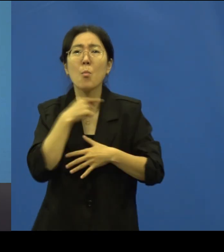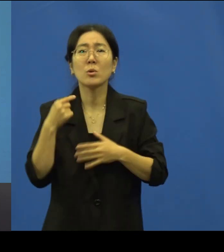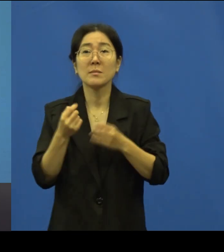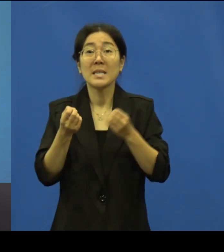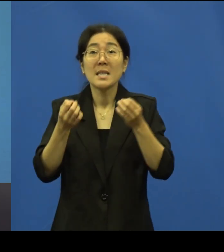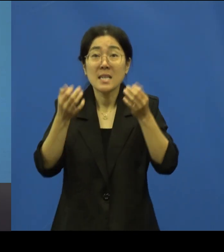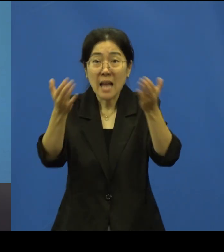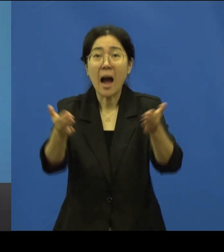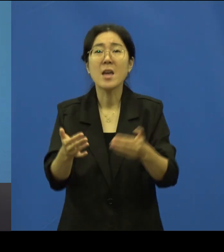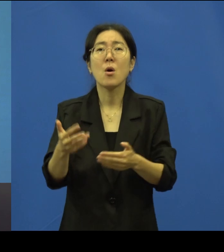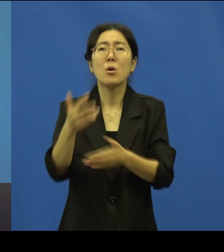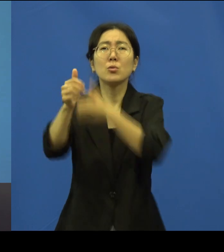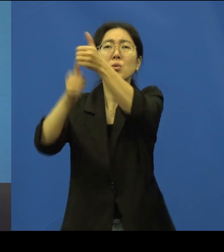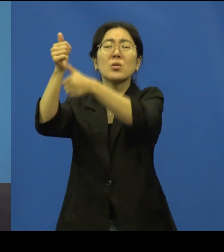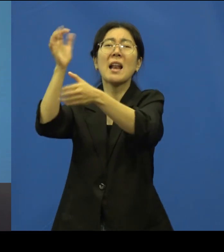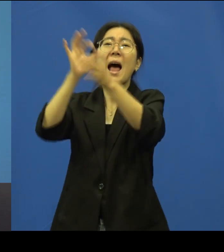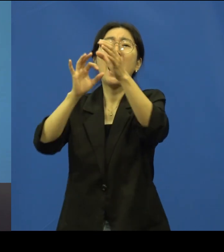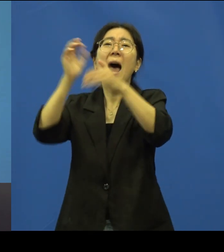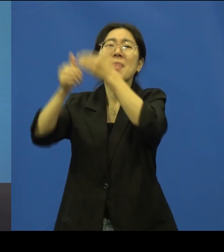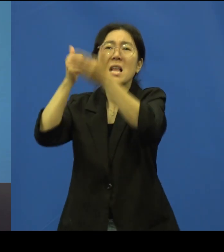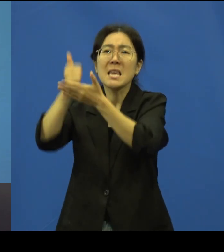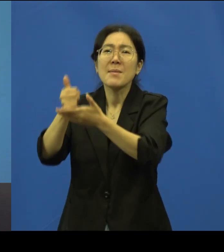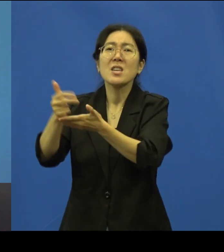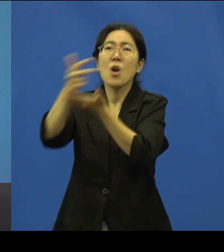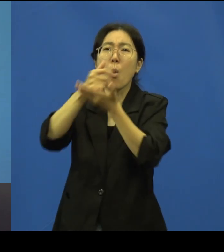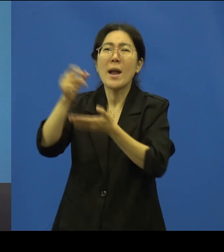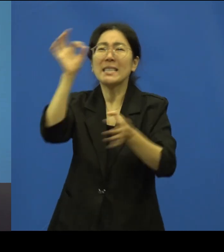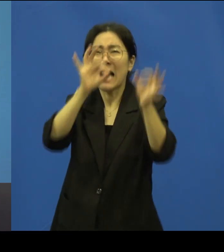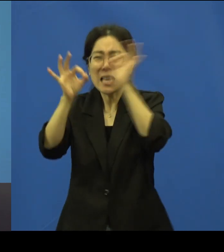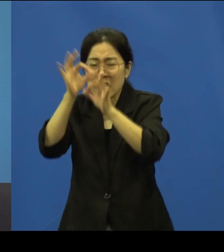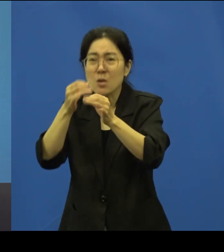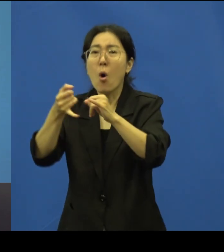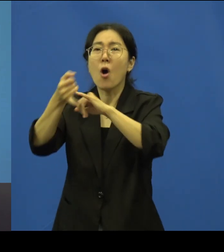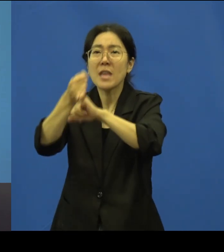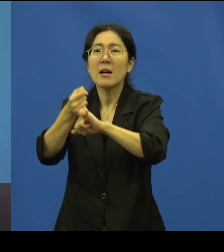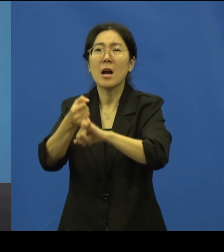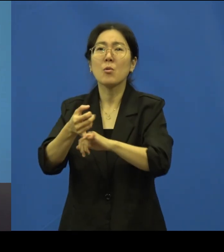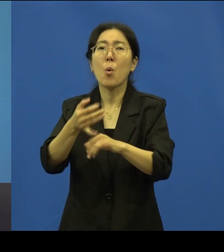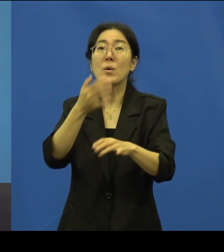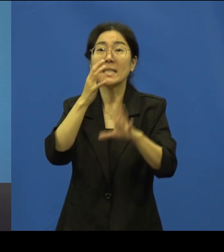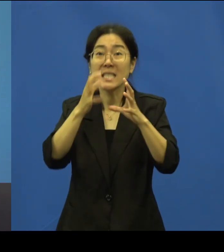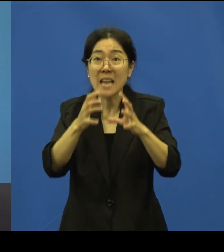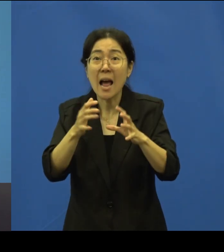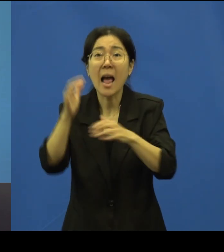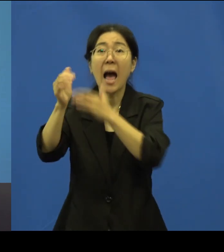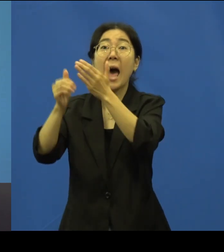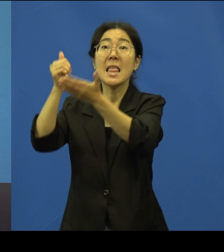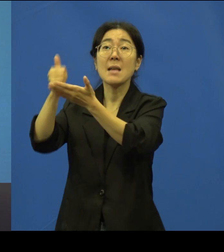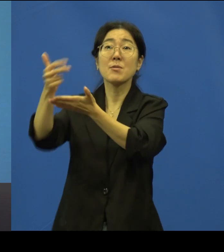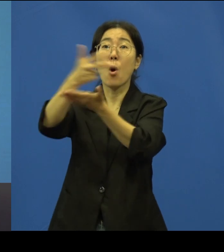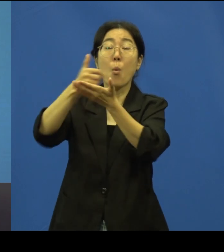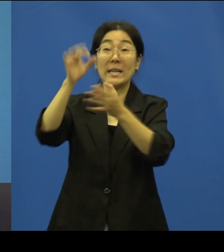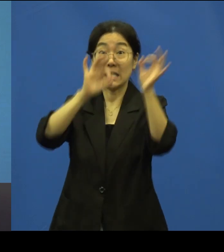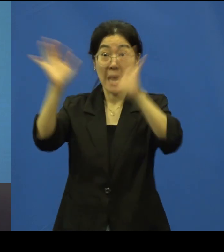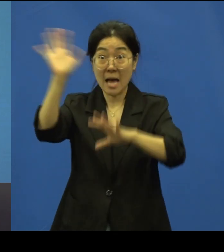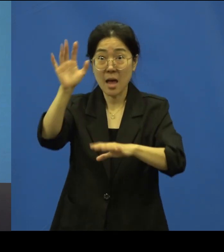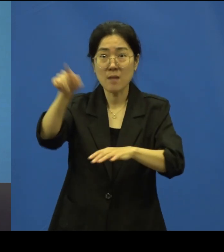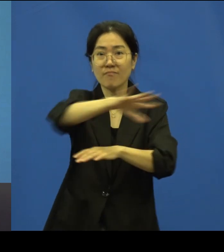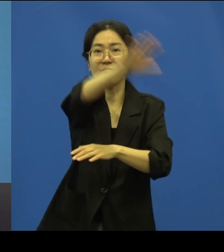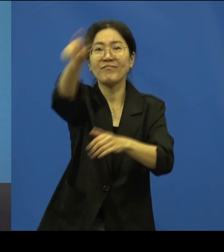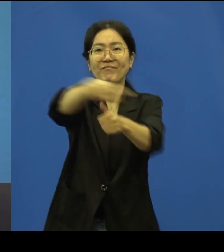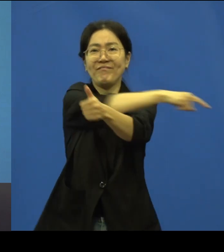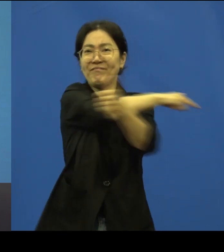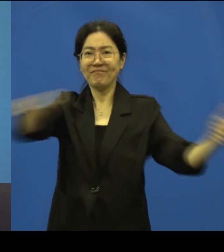목숨을 다하여 조상들의 하나님 여호와를 찾기로 언약하고 이스라엘 하나님 여호와를 찾지 아니하는 자는 대서 남녀를 막론하고 죽이는